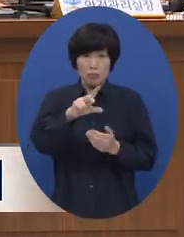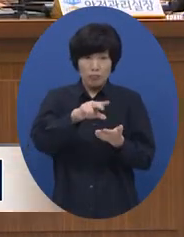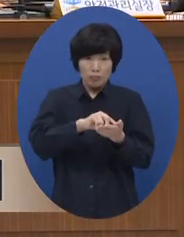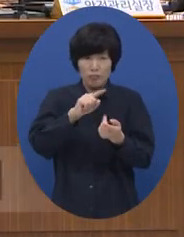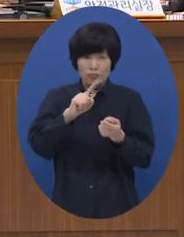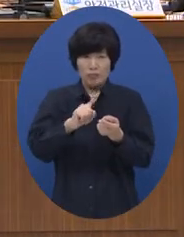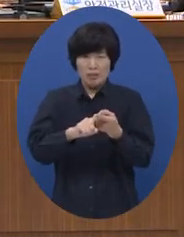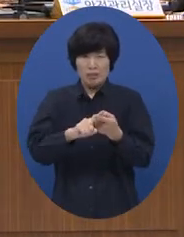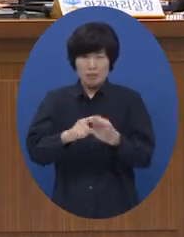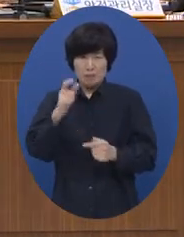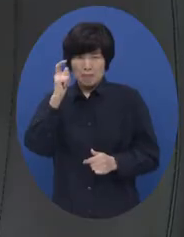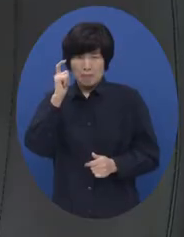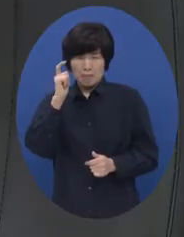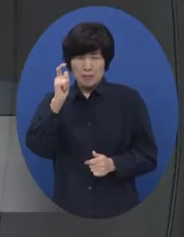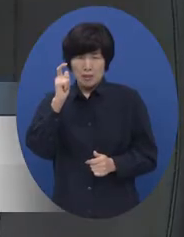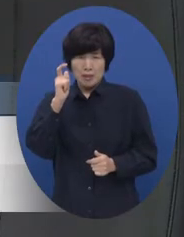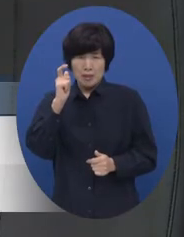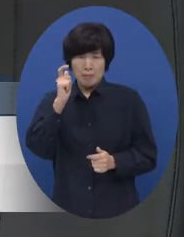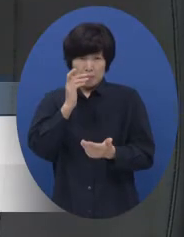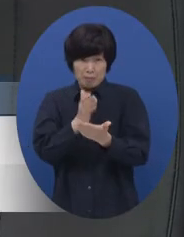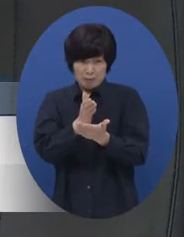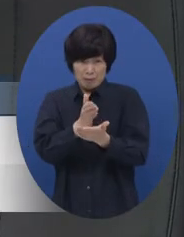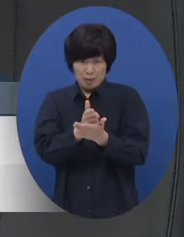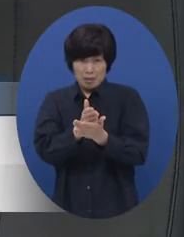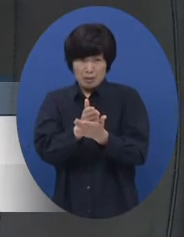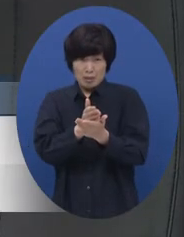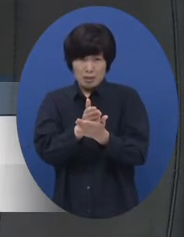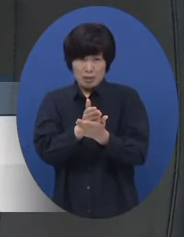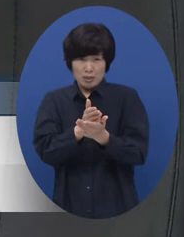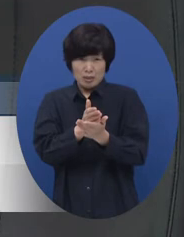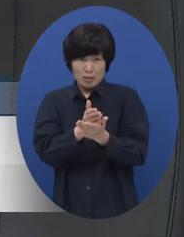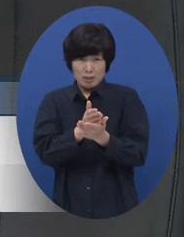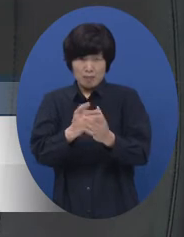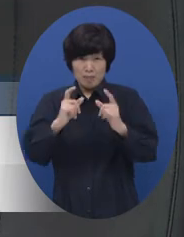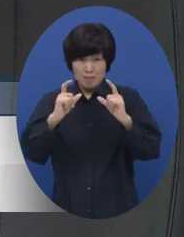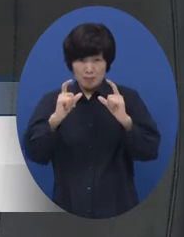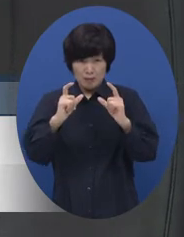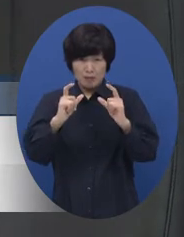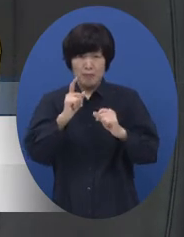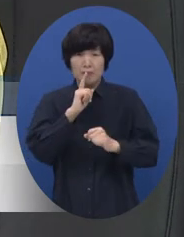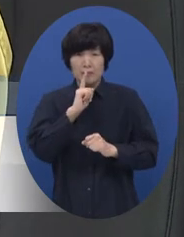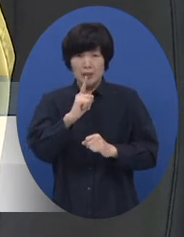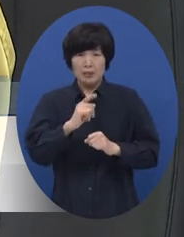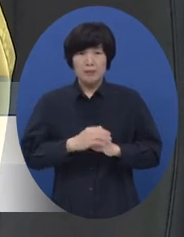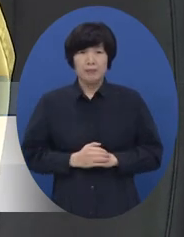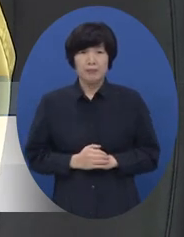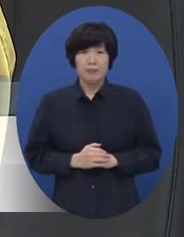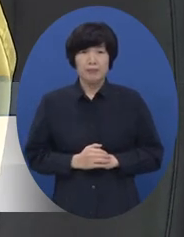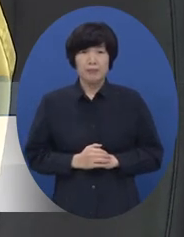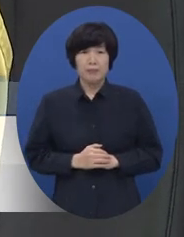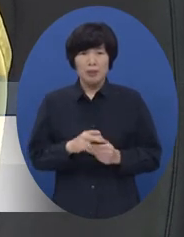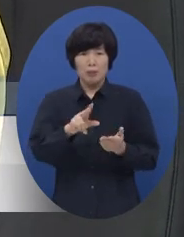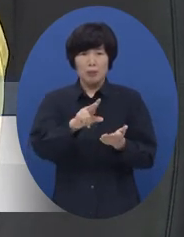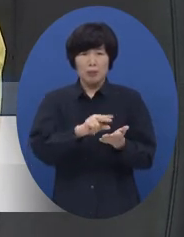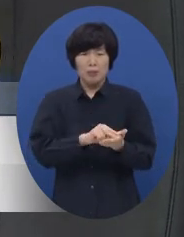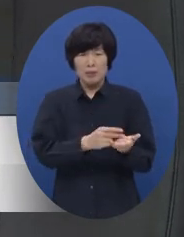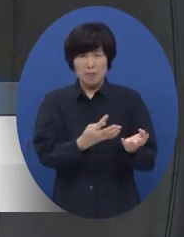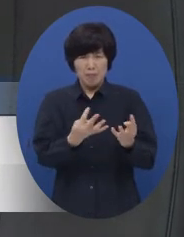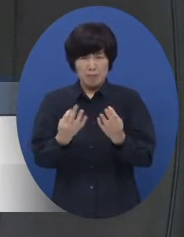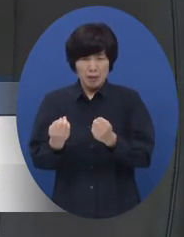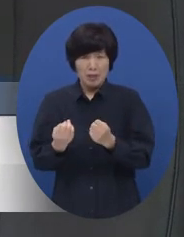단속을 지시했습니다. 마스크 같은 물품 공급 문제가 좀 심각해지는 것 같아서 아까